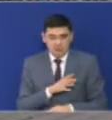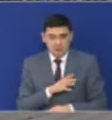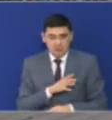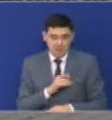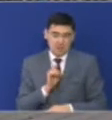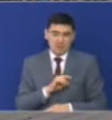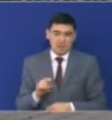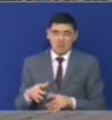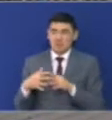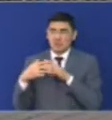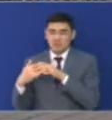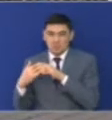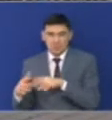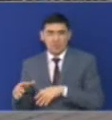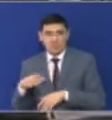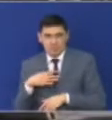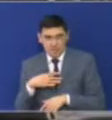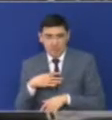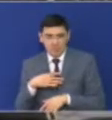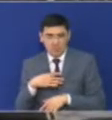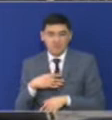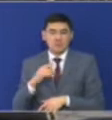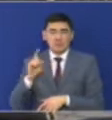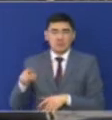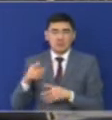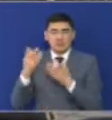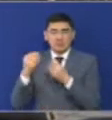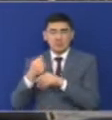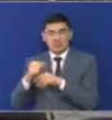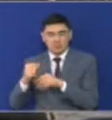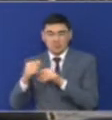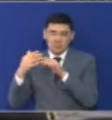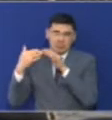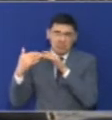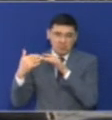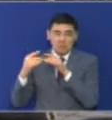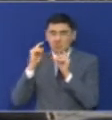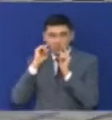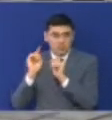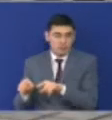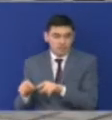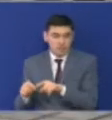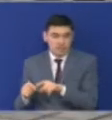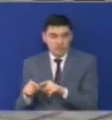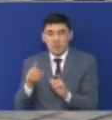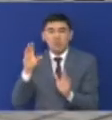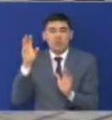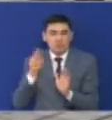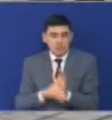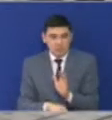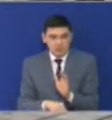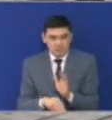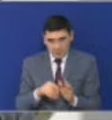в кровопролитных сражениях на фронтах Великой Отечественной войны. Одним из таких ярких символов храбрости и